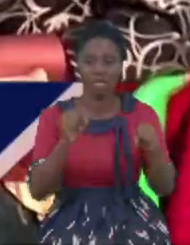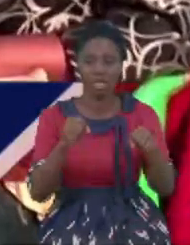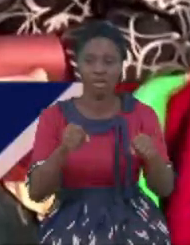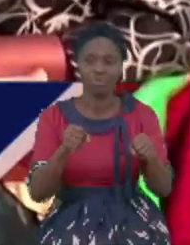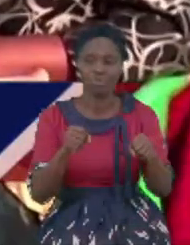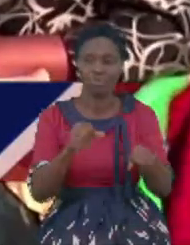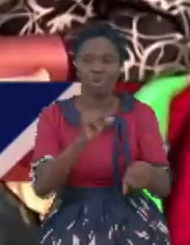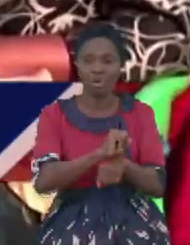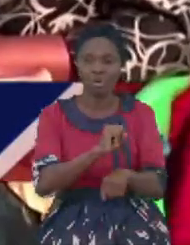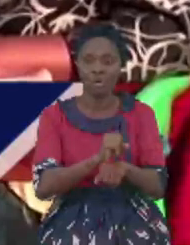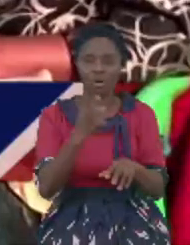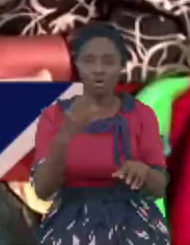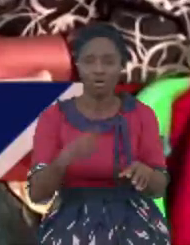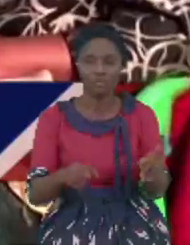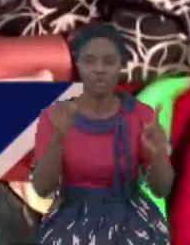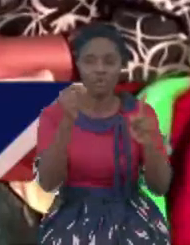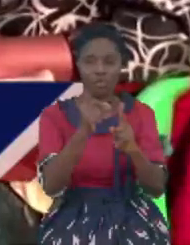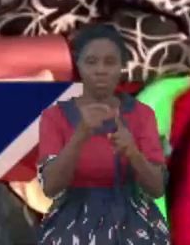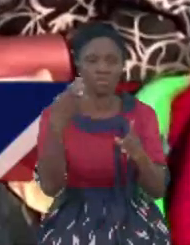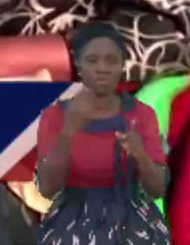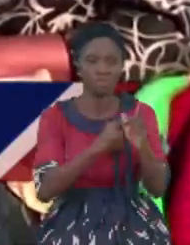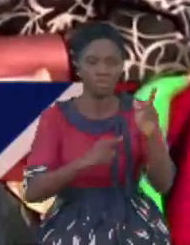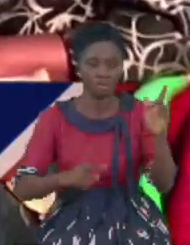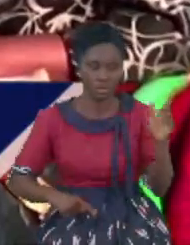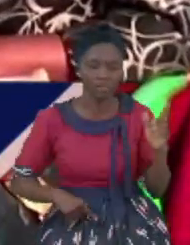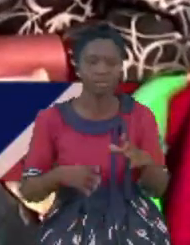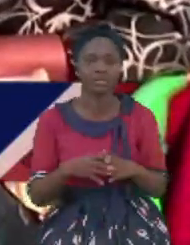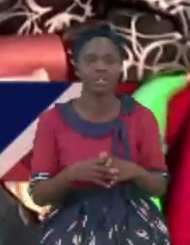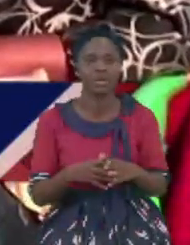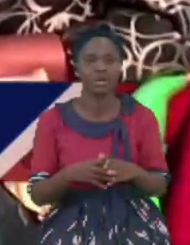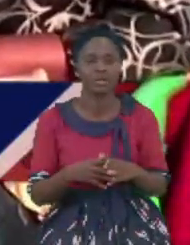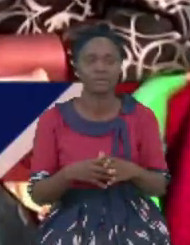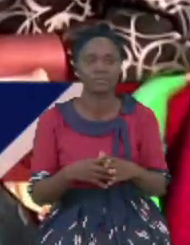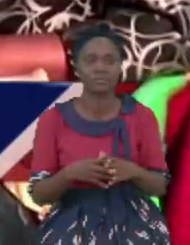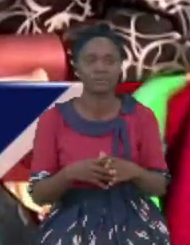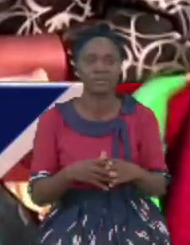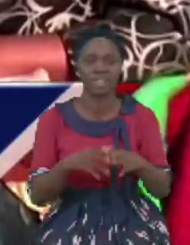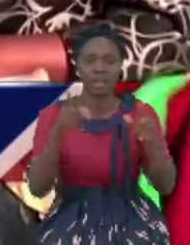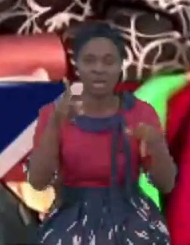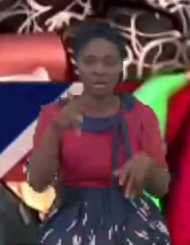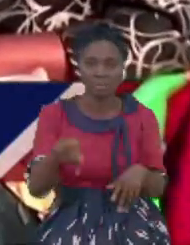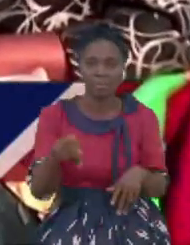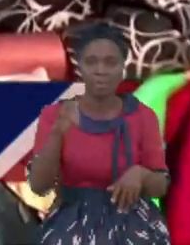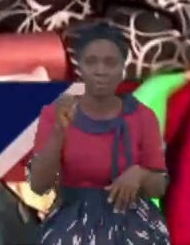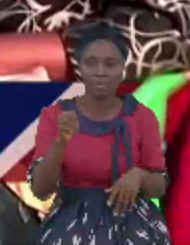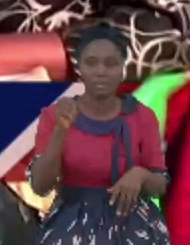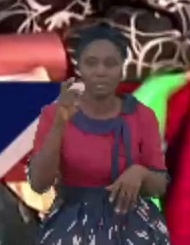l'accomplissement indéniable de la parole de l'Éternel. L'accomplissement